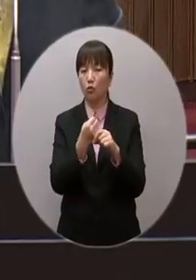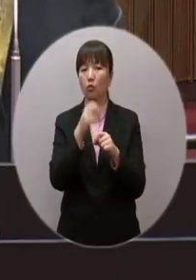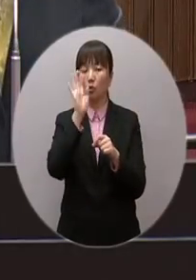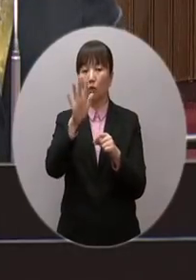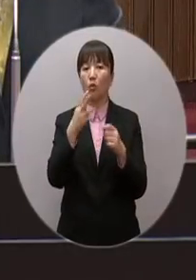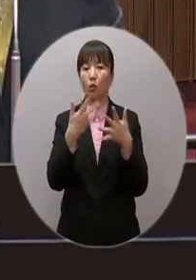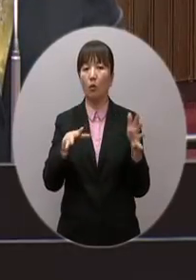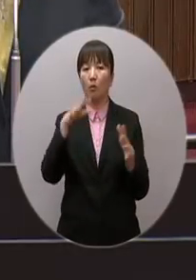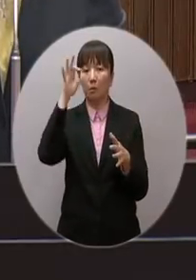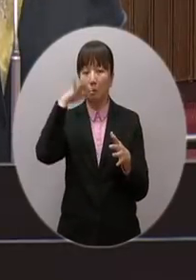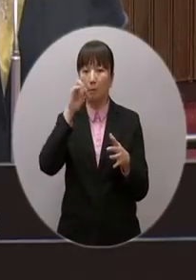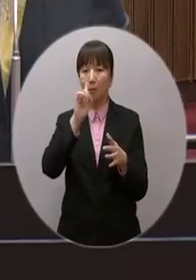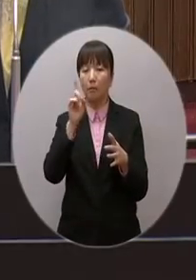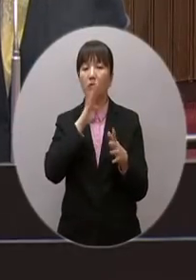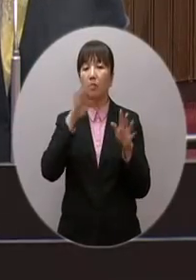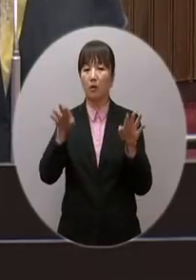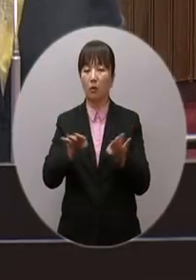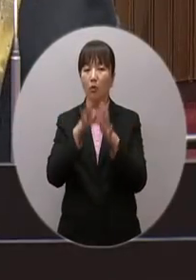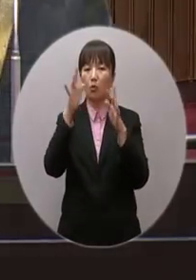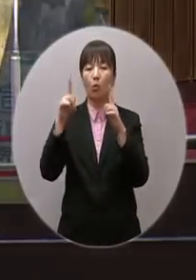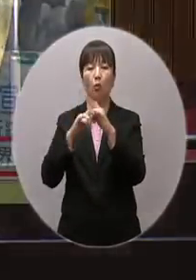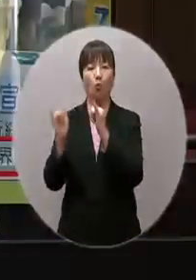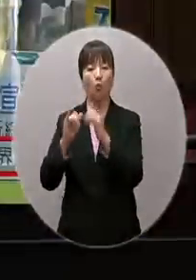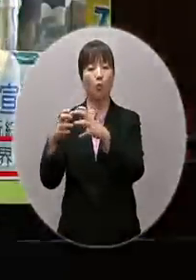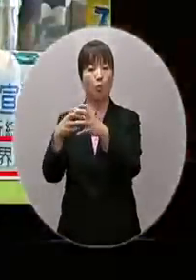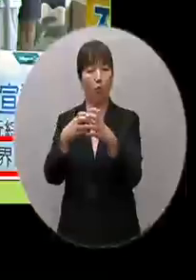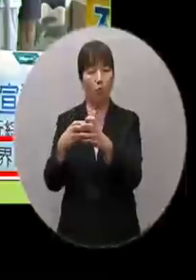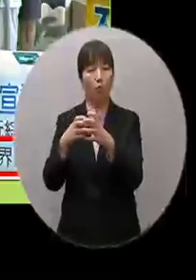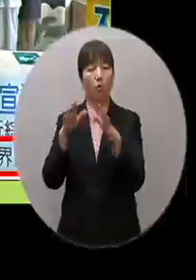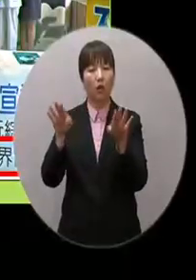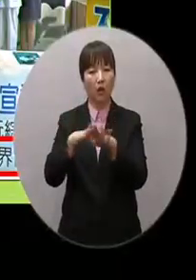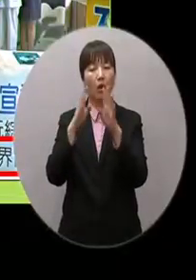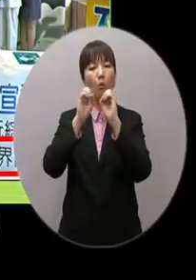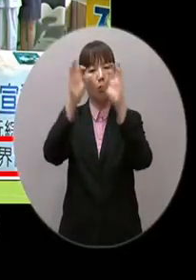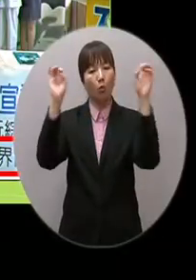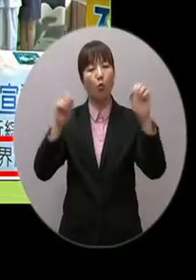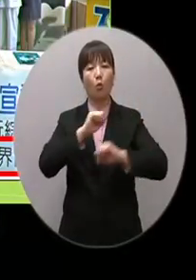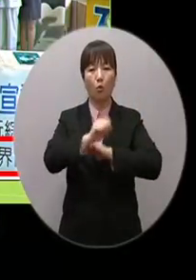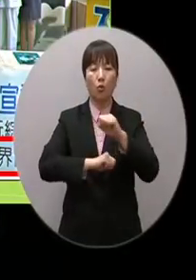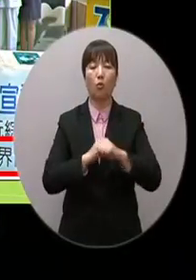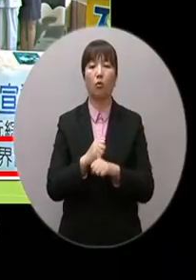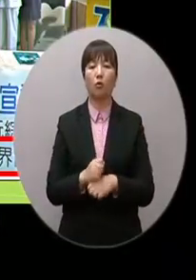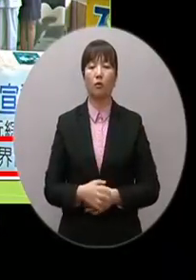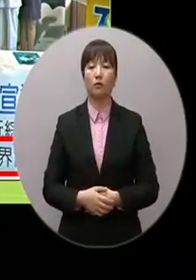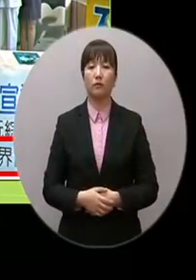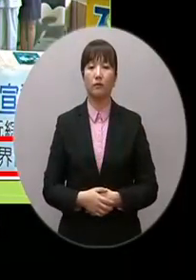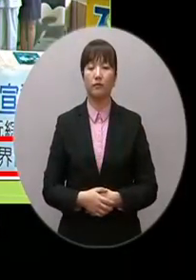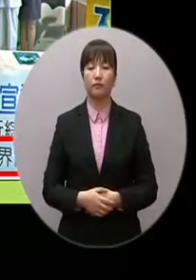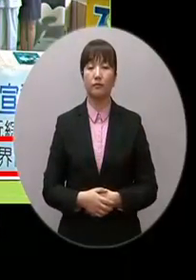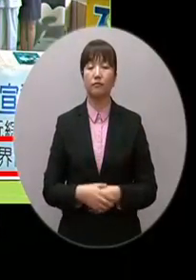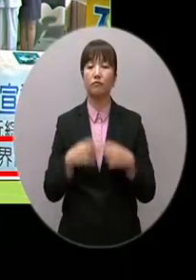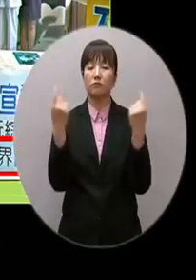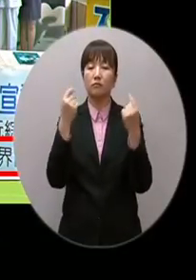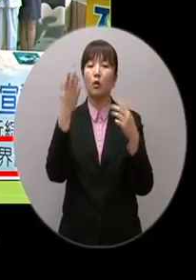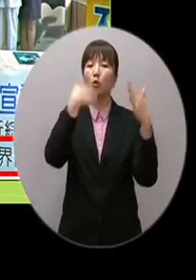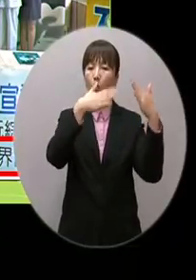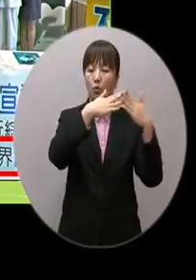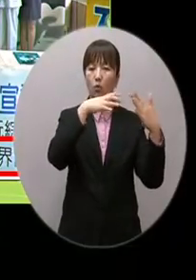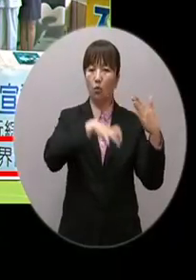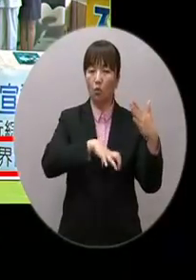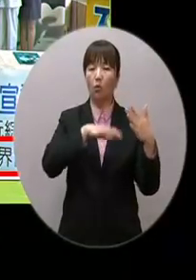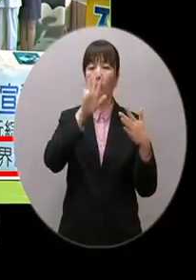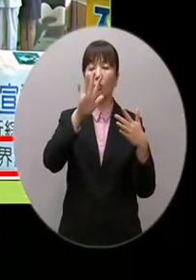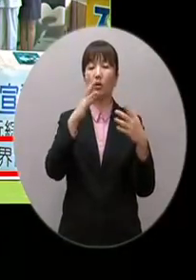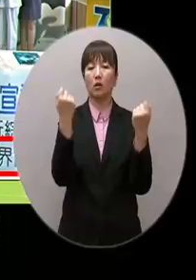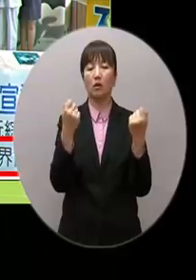实可能可以看得到，就是开始有一些民间团体有在做一些宣导活动，哈，某的学校诶，